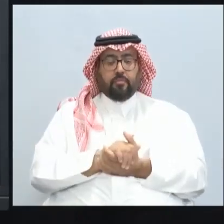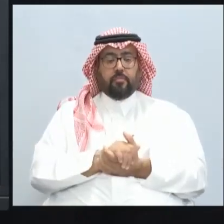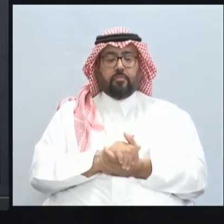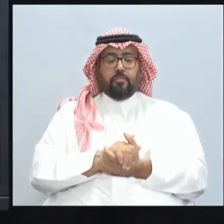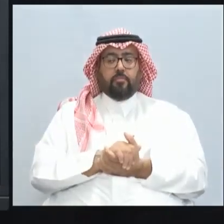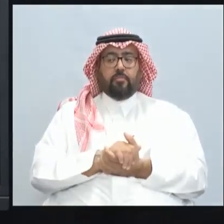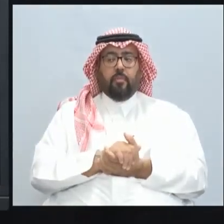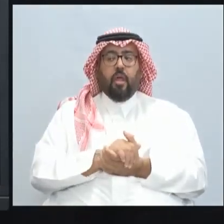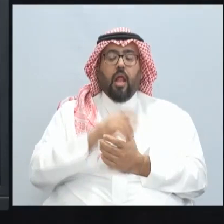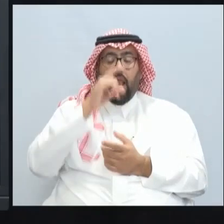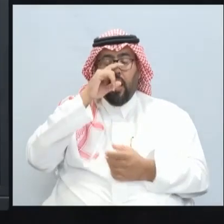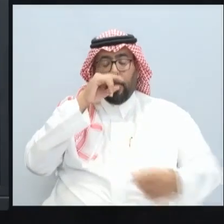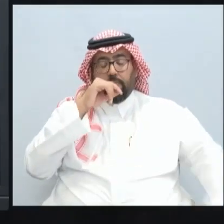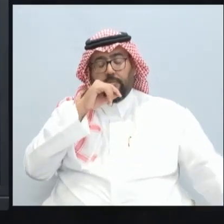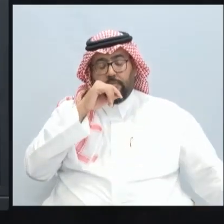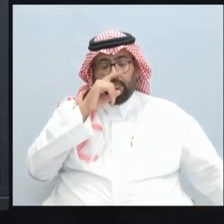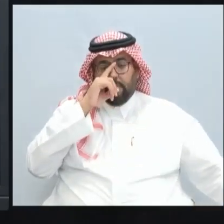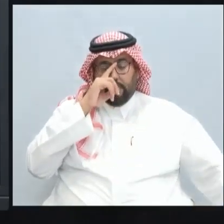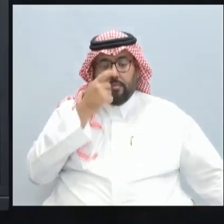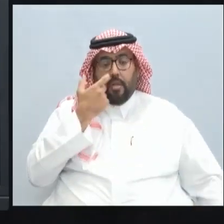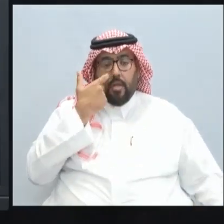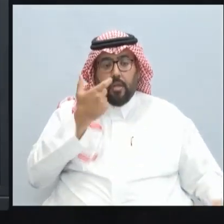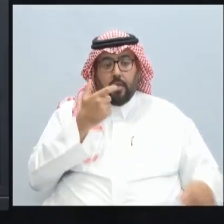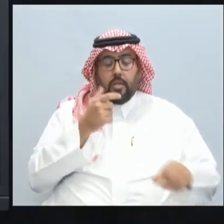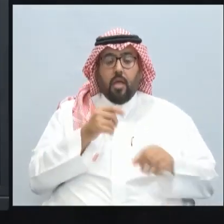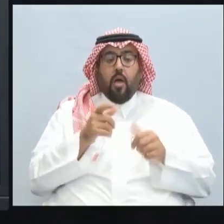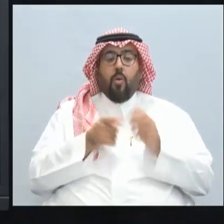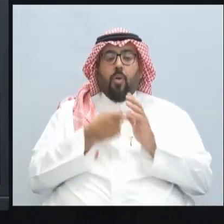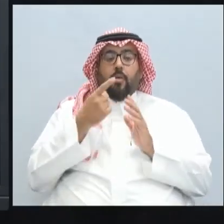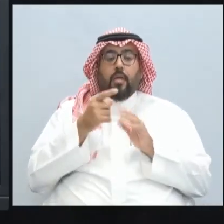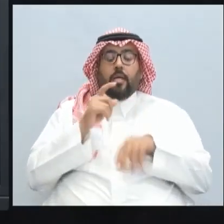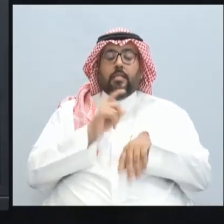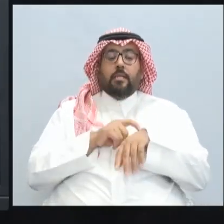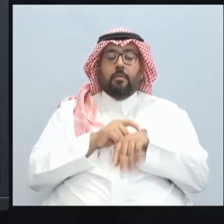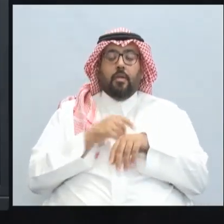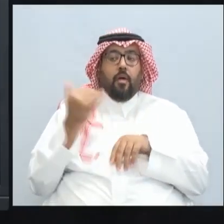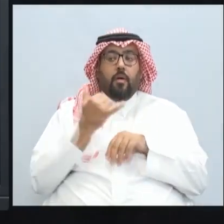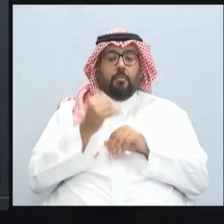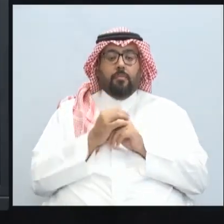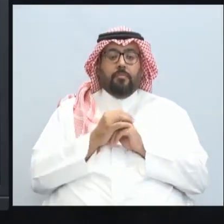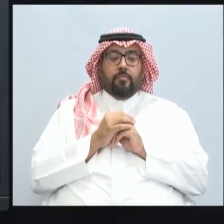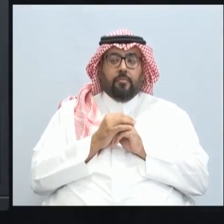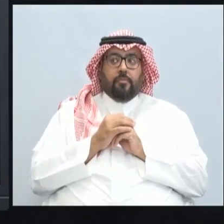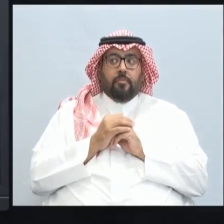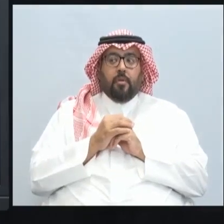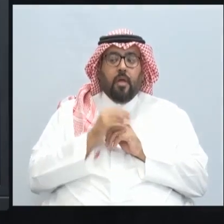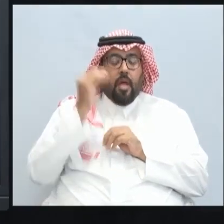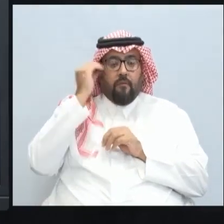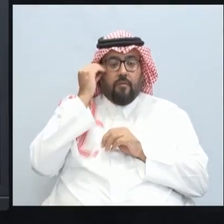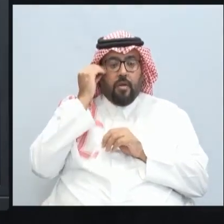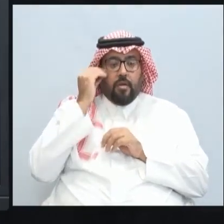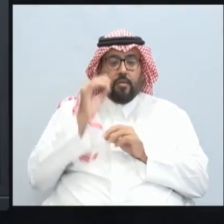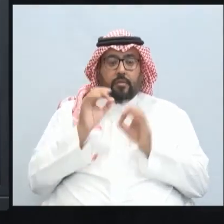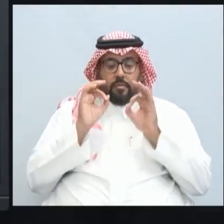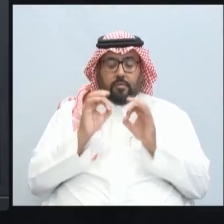الطلاب اذا لابد ان نحدد اولوياتنا من حيث الزمن ومن حيث الاهميه تعرفنا على تحديدها